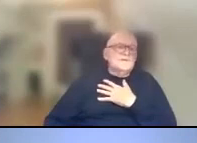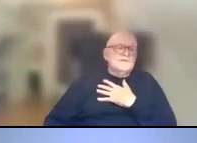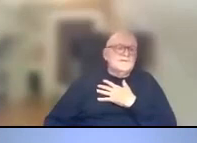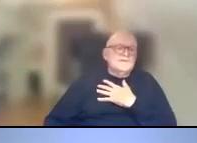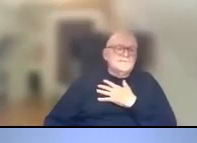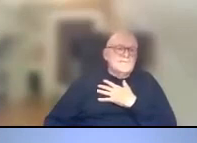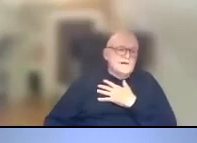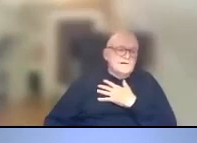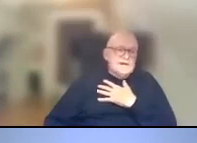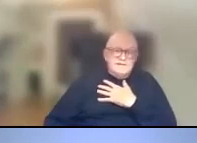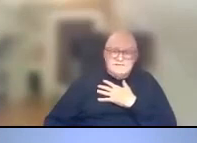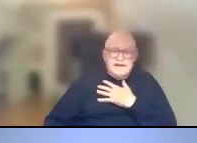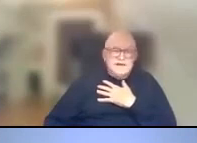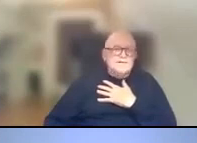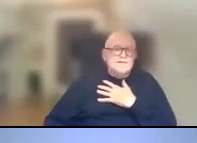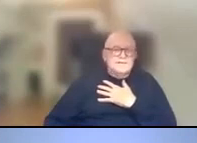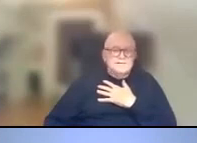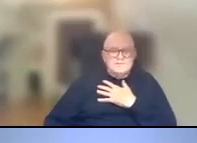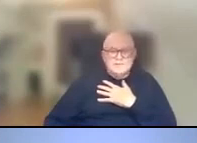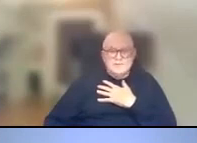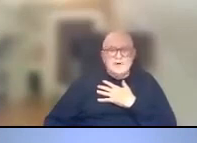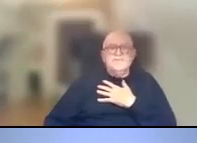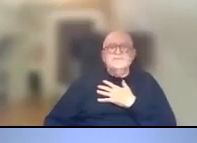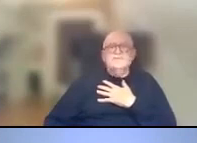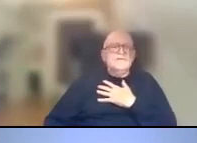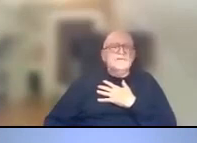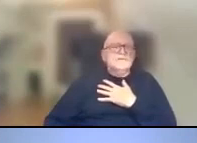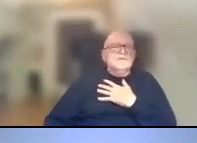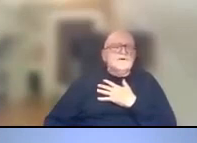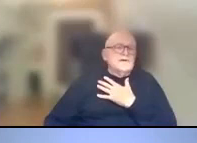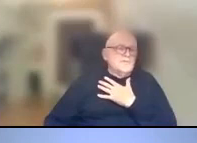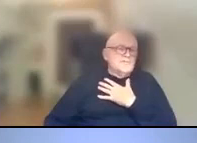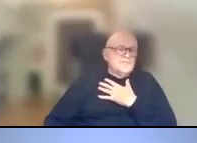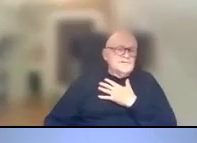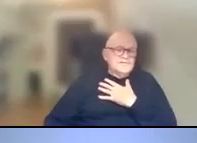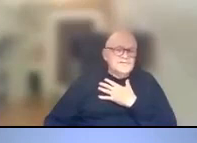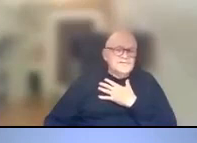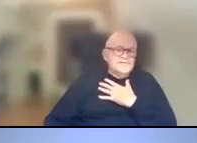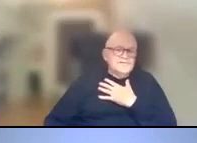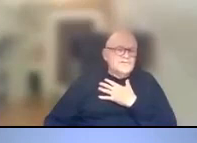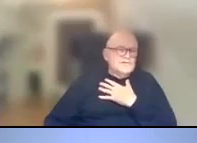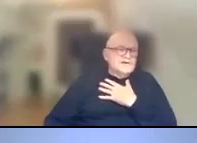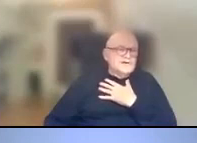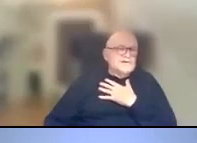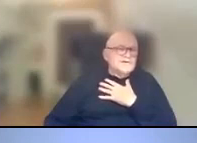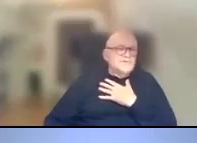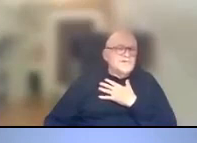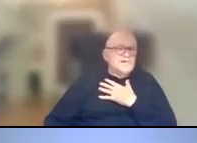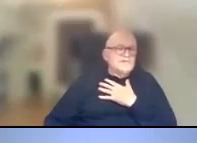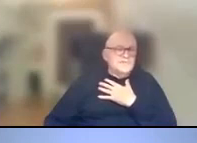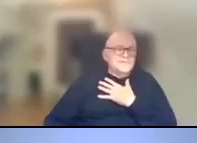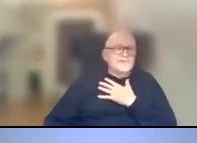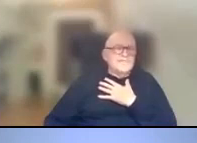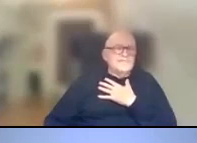Ich will Ihnen einige Sachen sagen zu den Opfern. Kein Opfer bittet um die Tötung. Also wir reden hier nicht